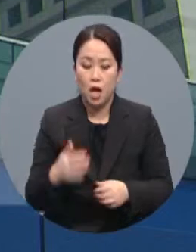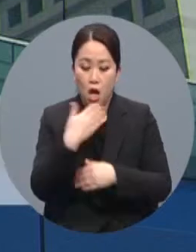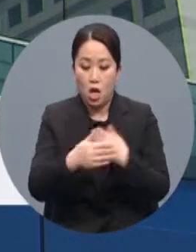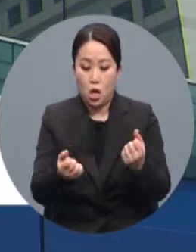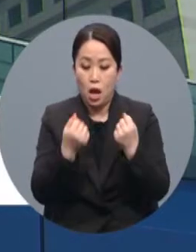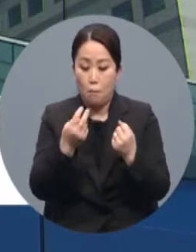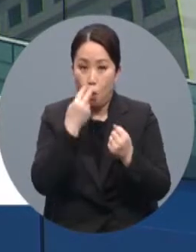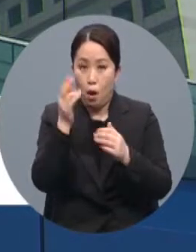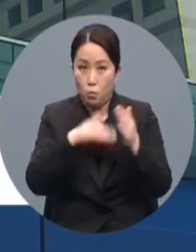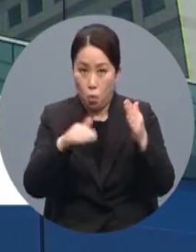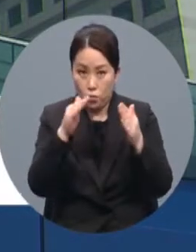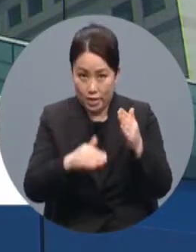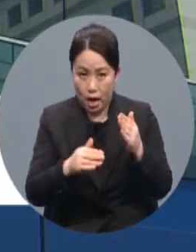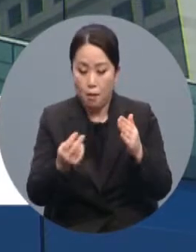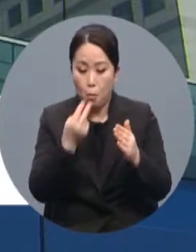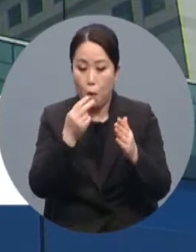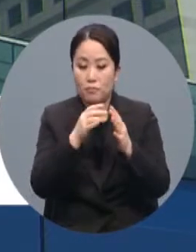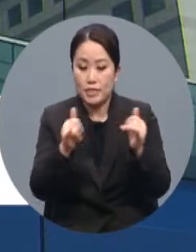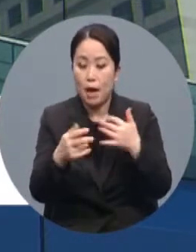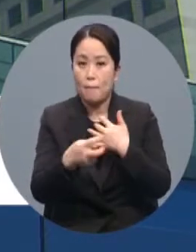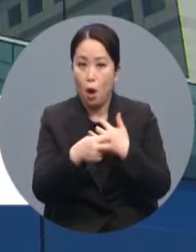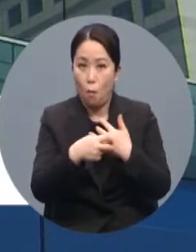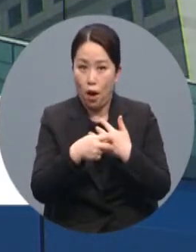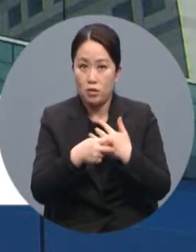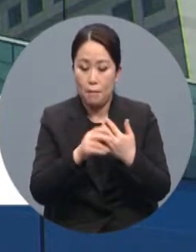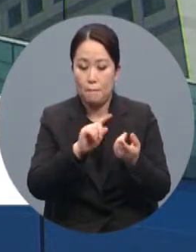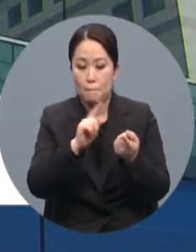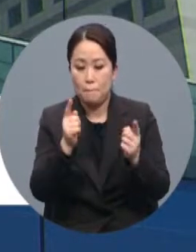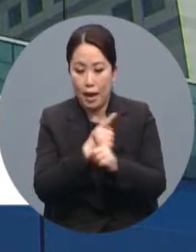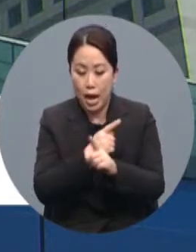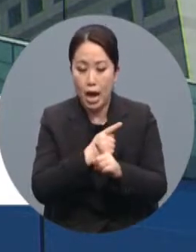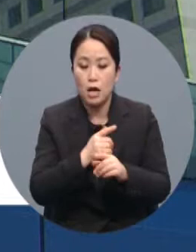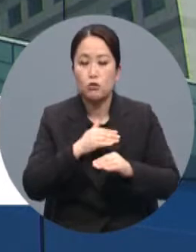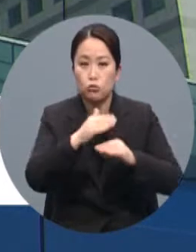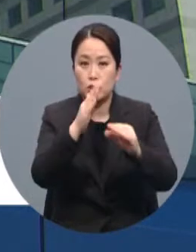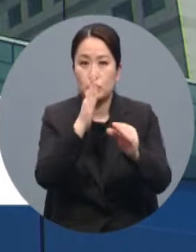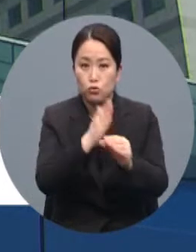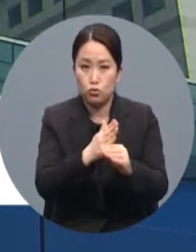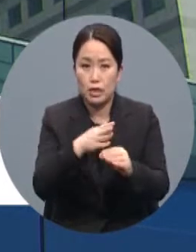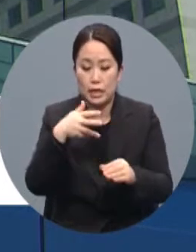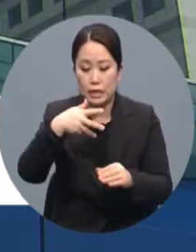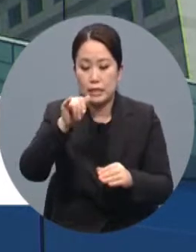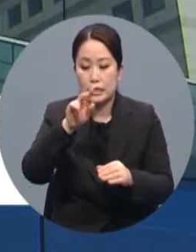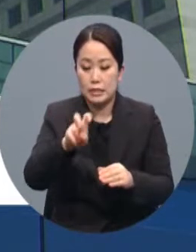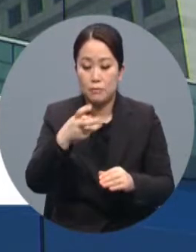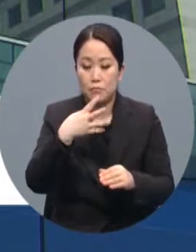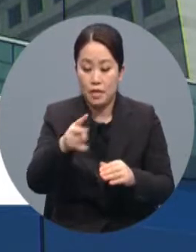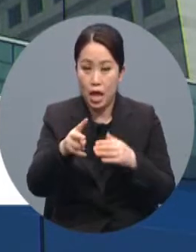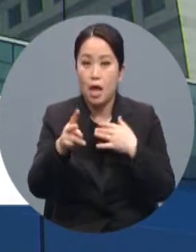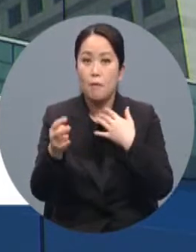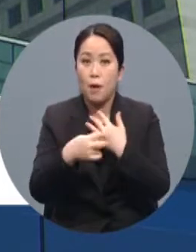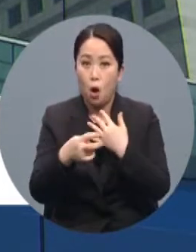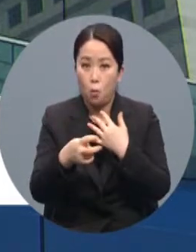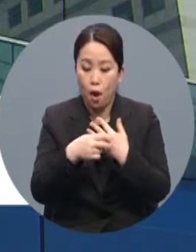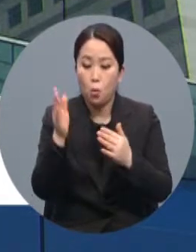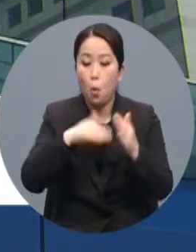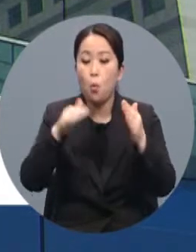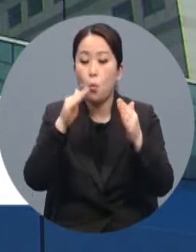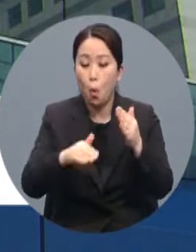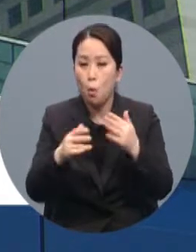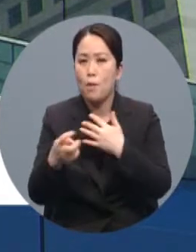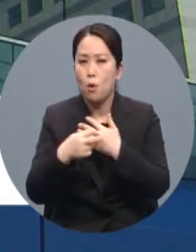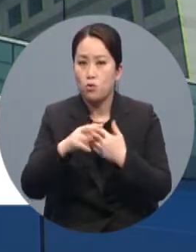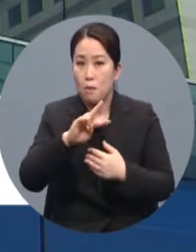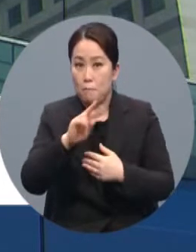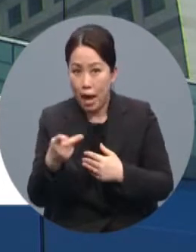건강보험공단 내 보험자 병원 전환을 추진 중인 침내 병원에 공공병원 화가 암초 를 만났습니다 보건